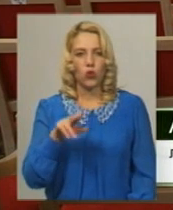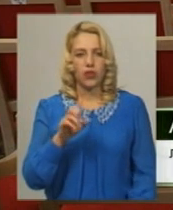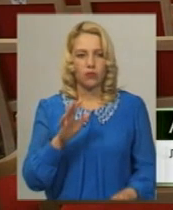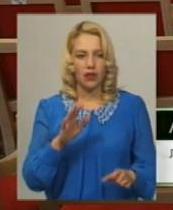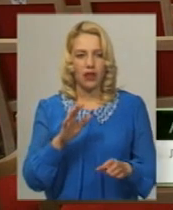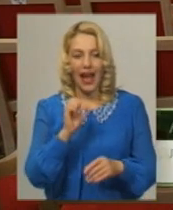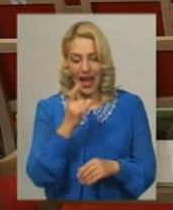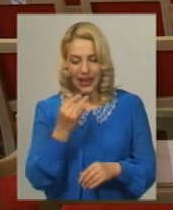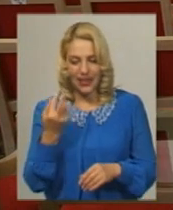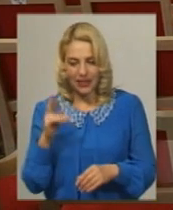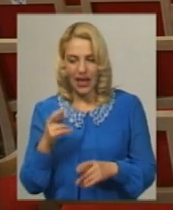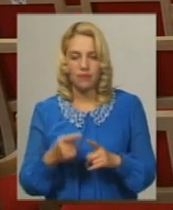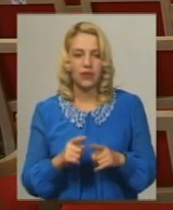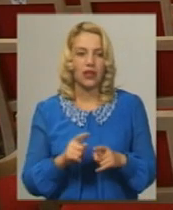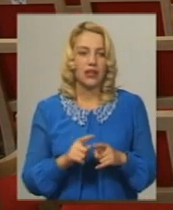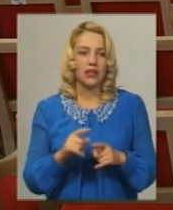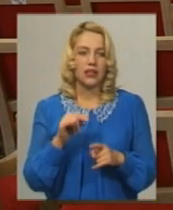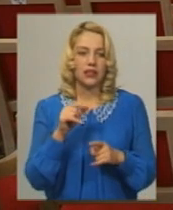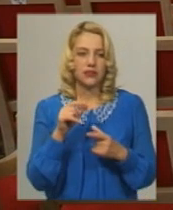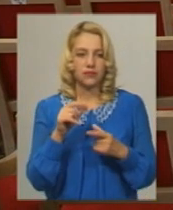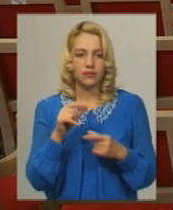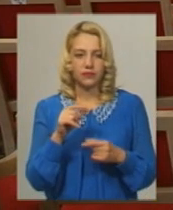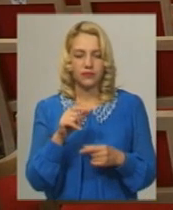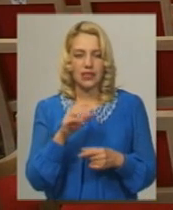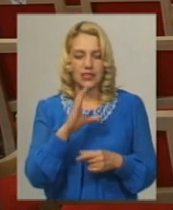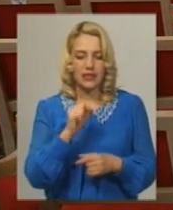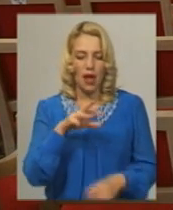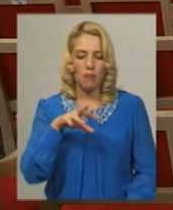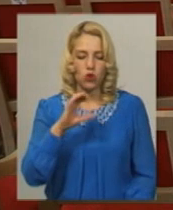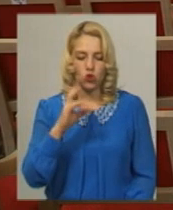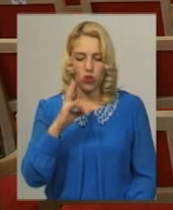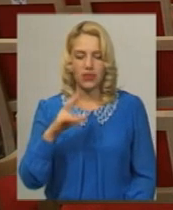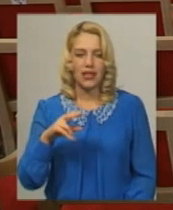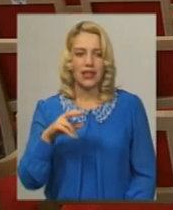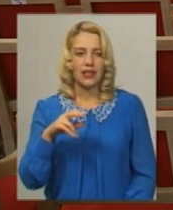опери «Самсон і Даліла», Даліла Каміля